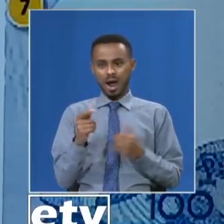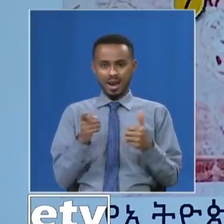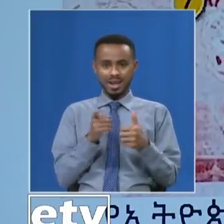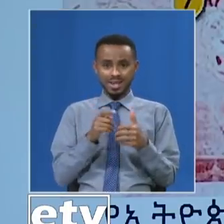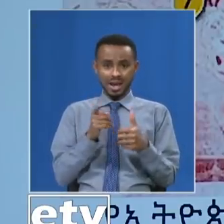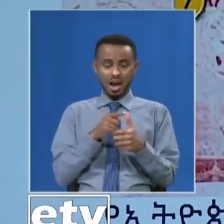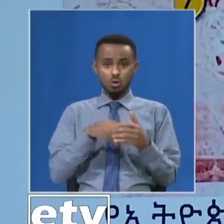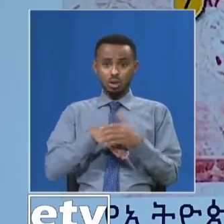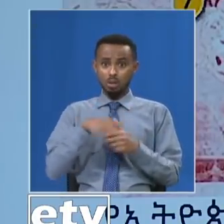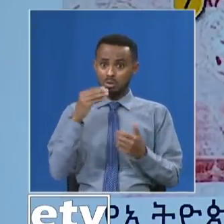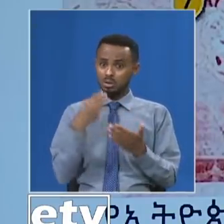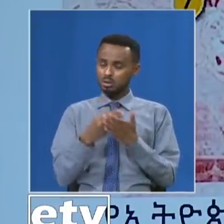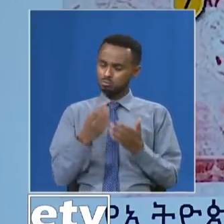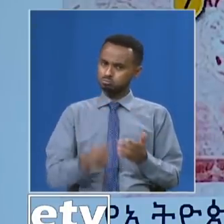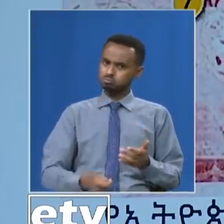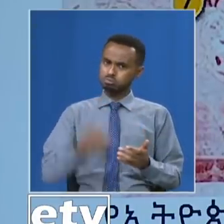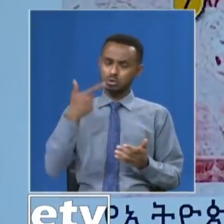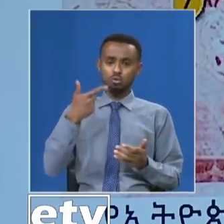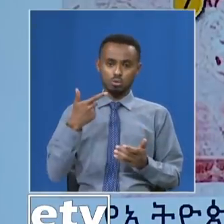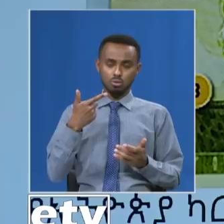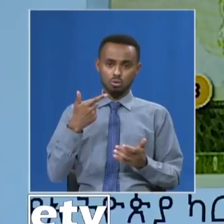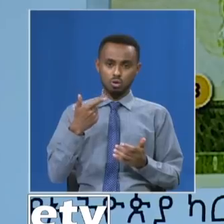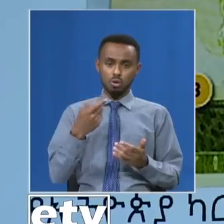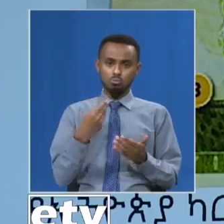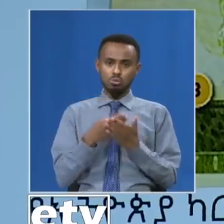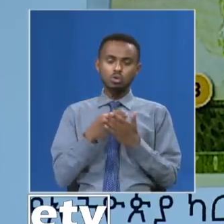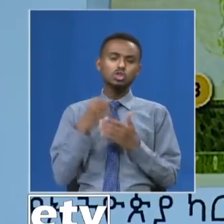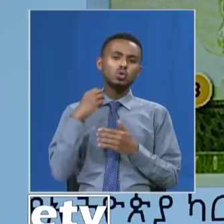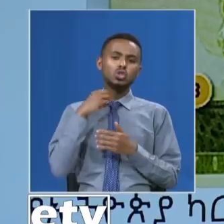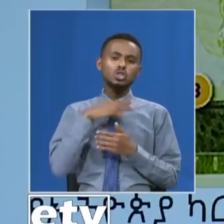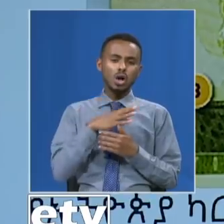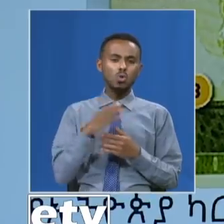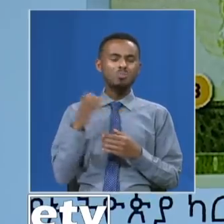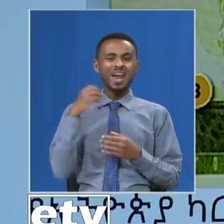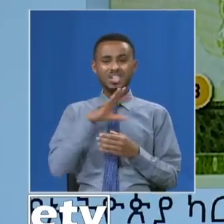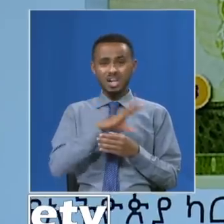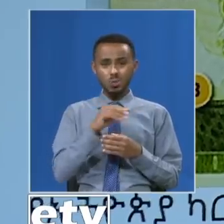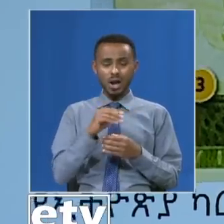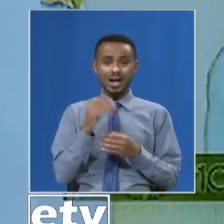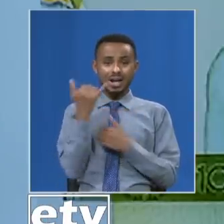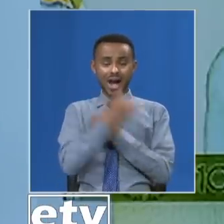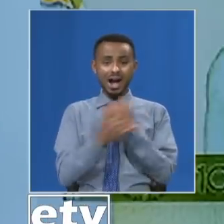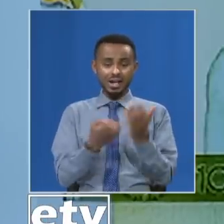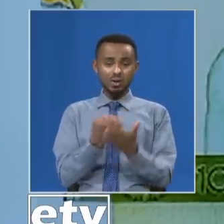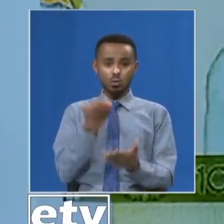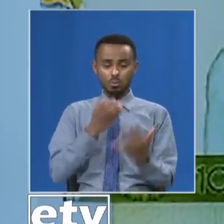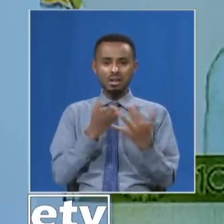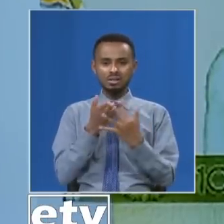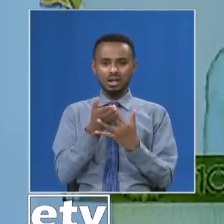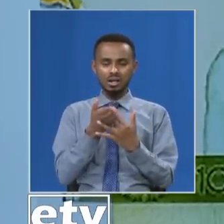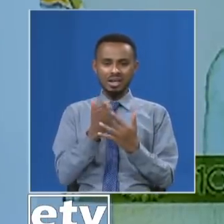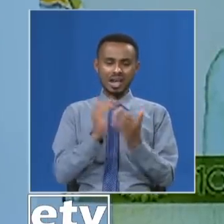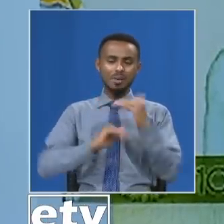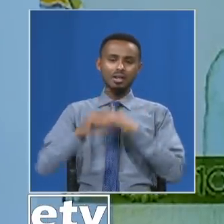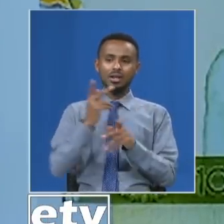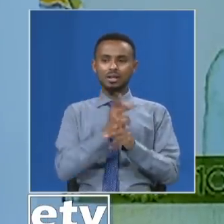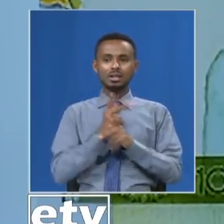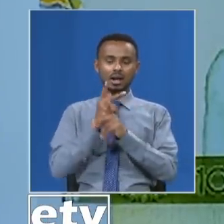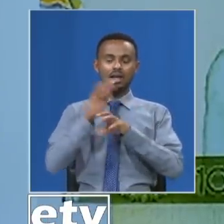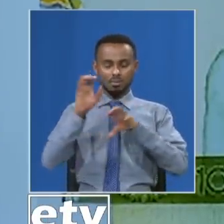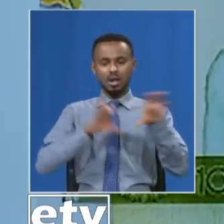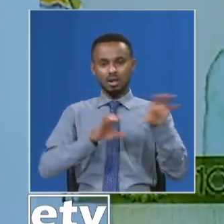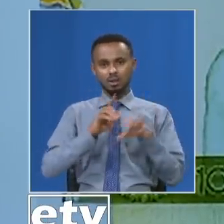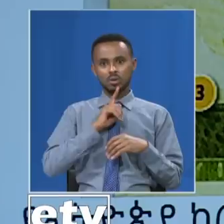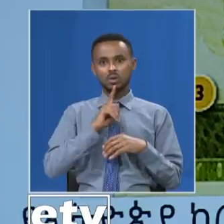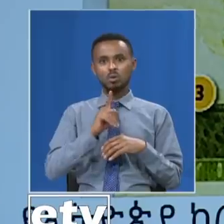አንድ የወጣበት ወጪ በጣም ብዙ ወጪ ነው፣ ብሮች ቆሻሉ ይበላሻሉ እና ከሀገር ኢኮኖሚ ማንጻት የበለጠ ጥንቃቄ